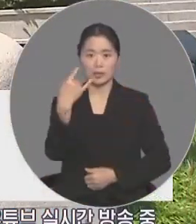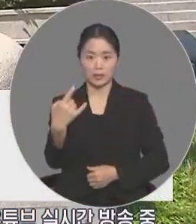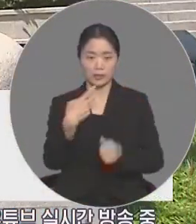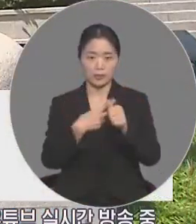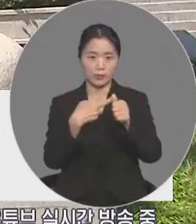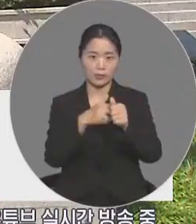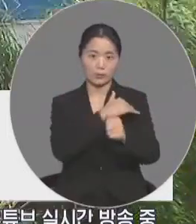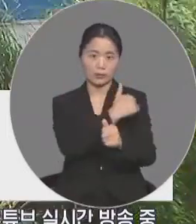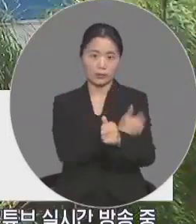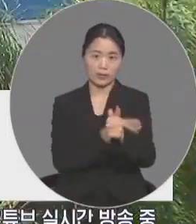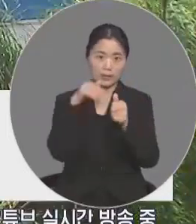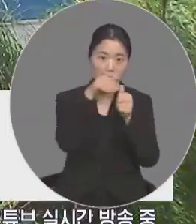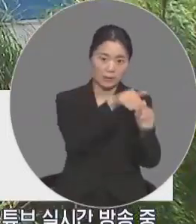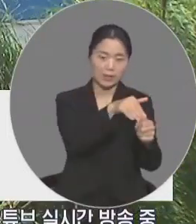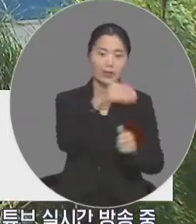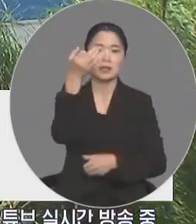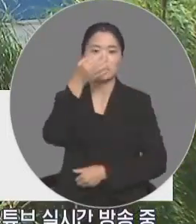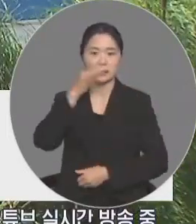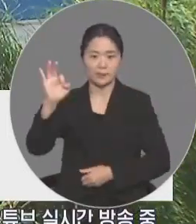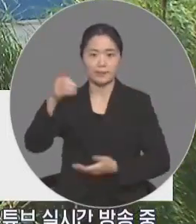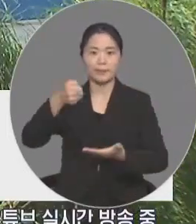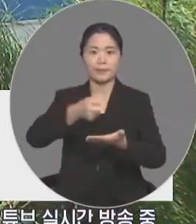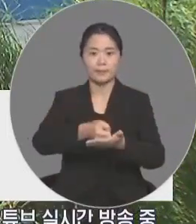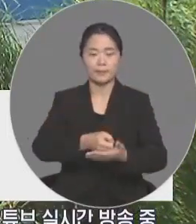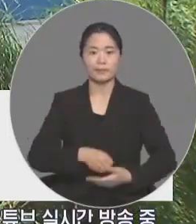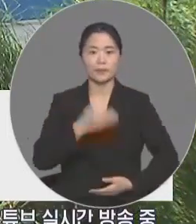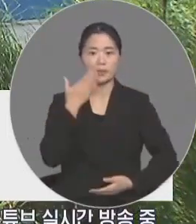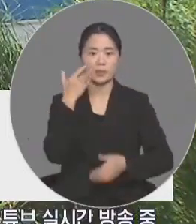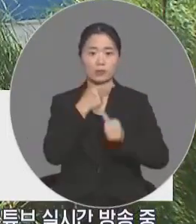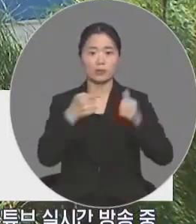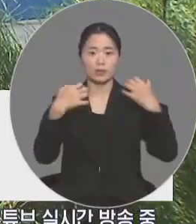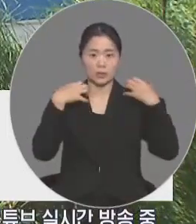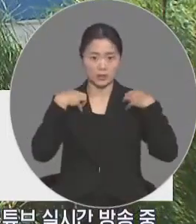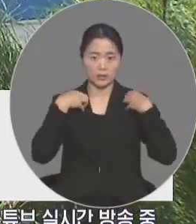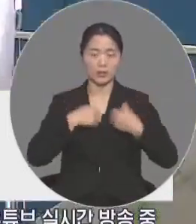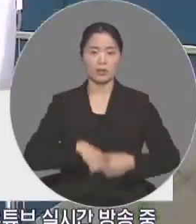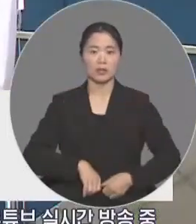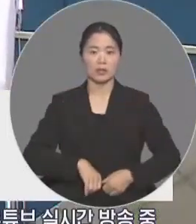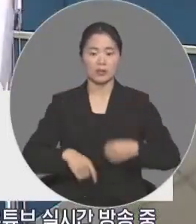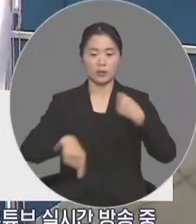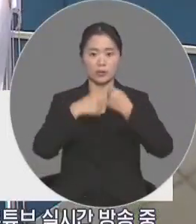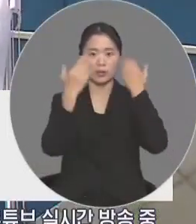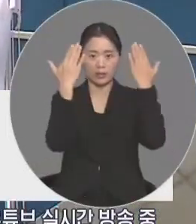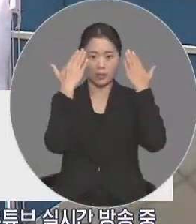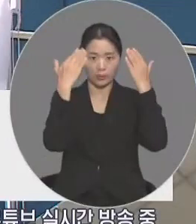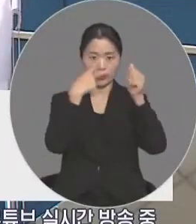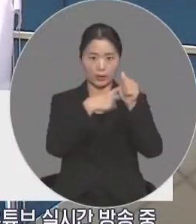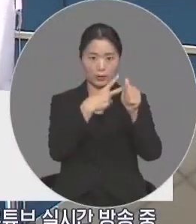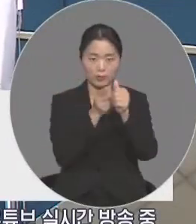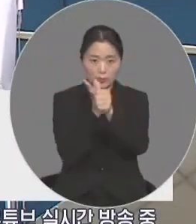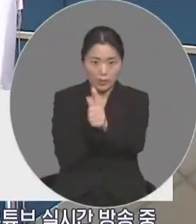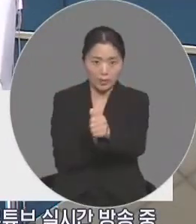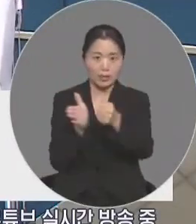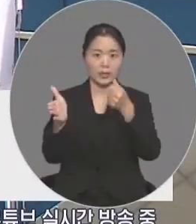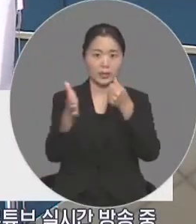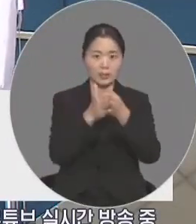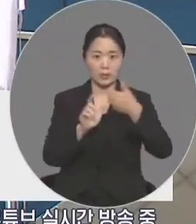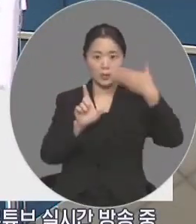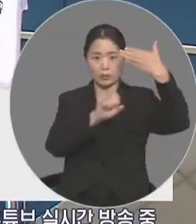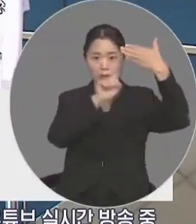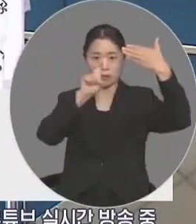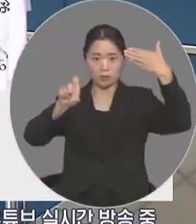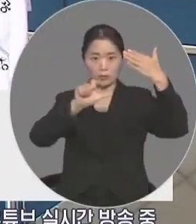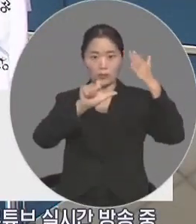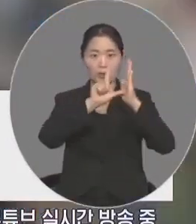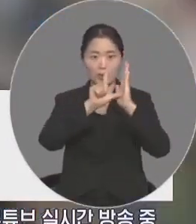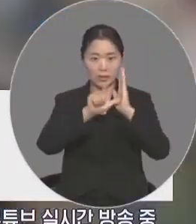침해로 인정받은 결정이 내려졌습니다 울산시 교육청은 울산의 한 초등학교 교사의 요청으로 지난 15일 교권